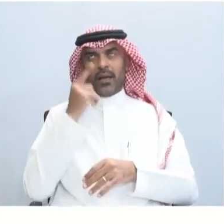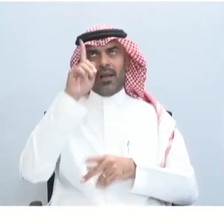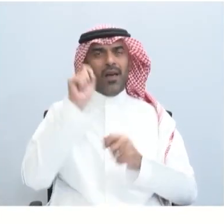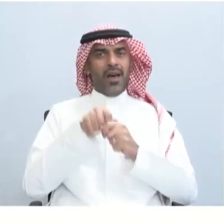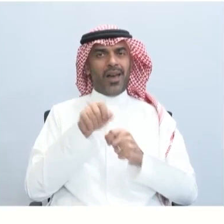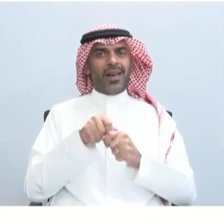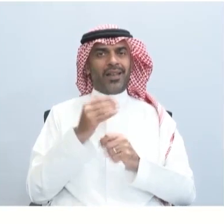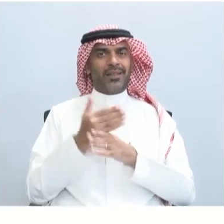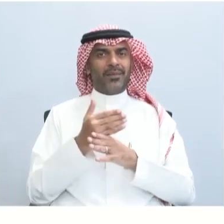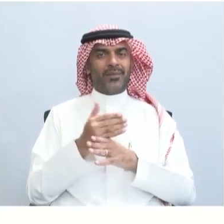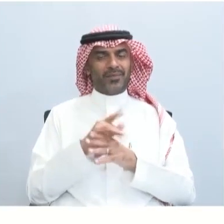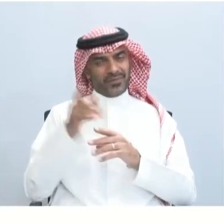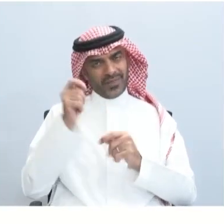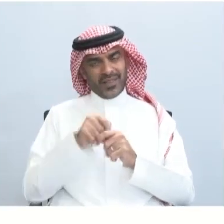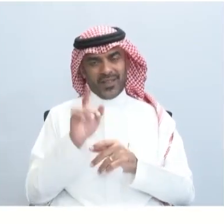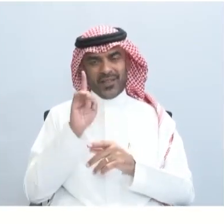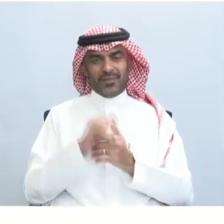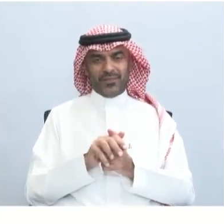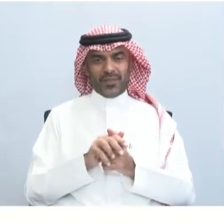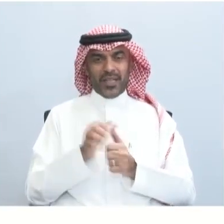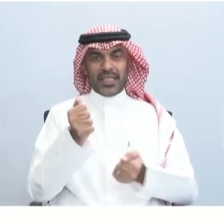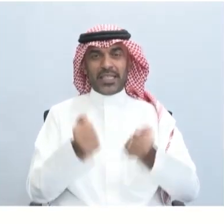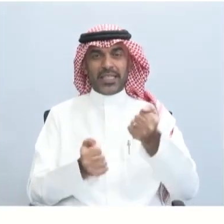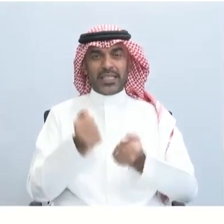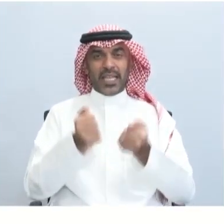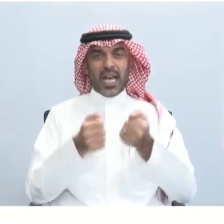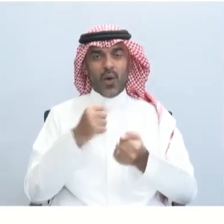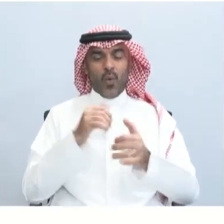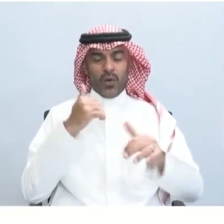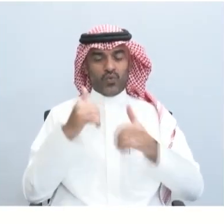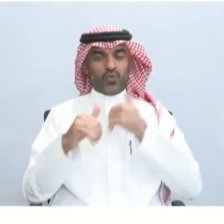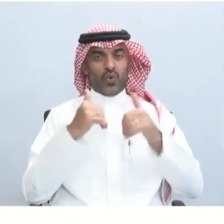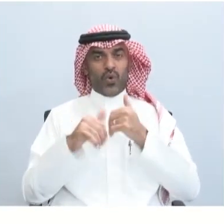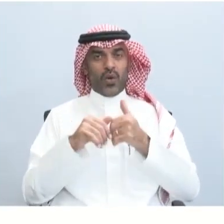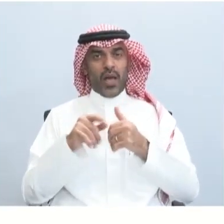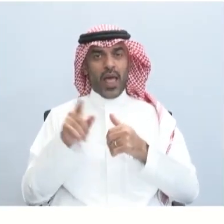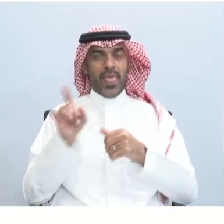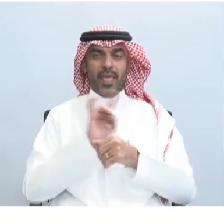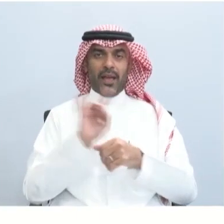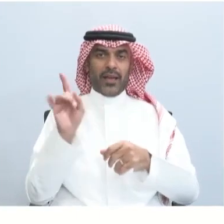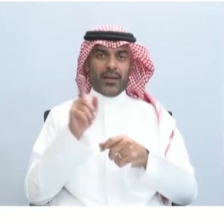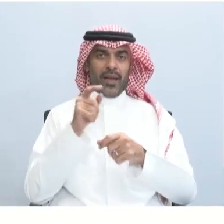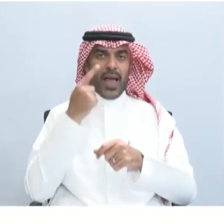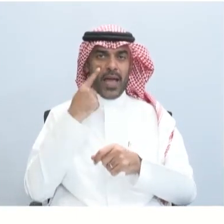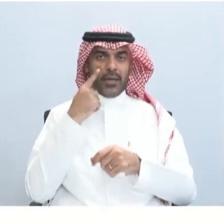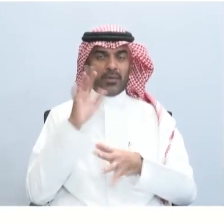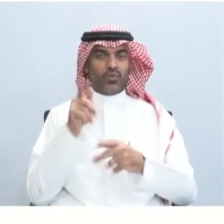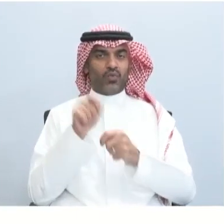الله سبحانه وتعالى السيارات والطرق اشياء غير حيه ايضا ولكن صنعها الانسان